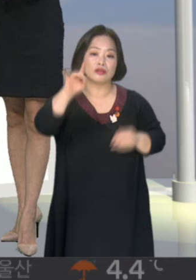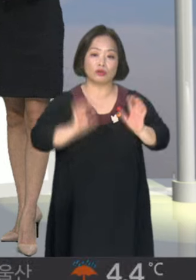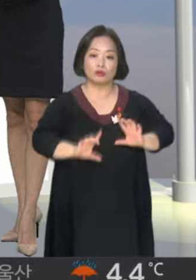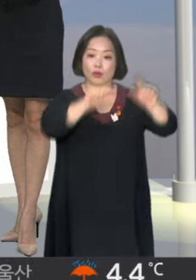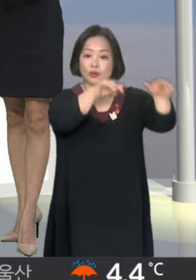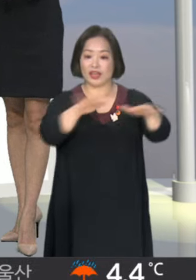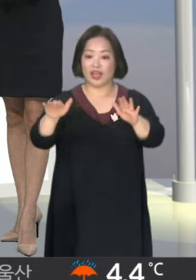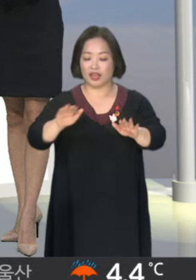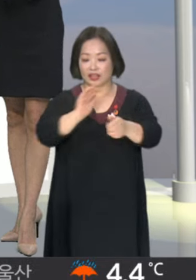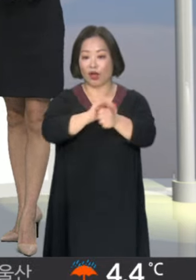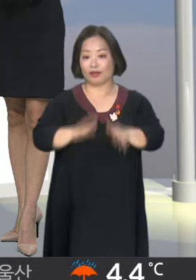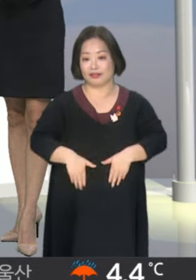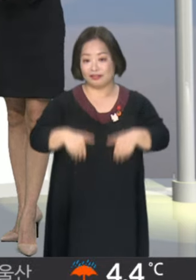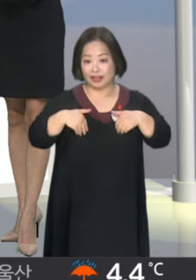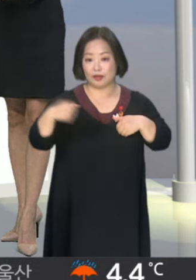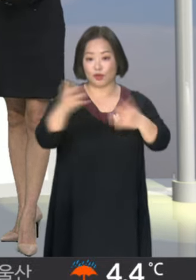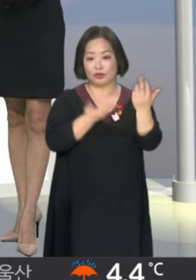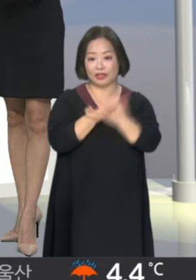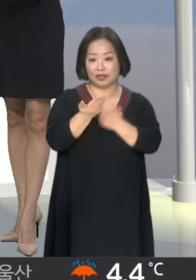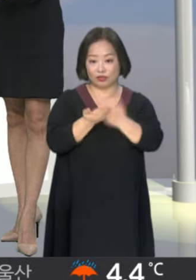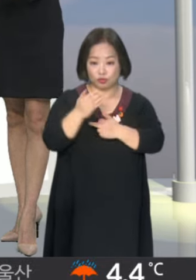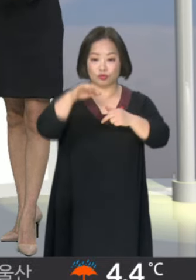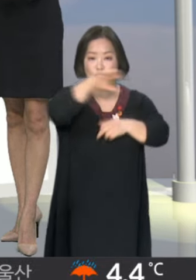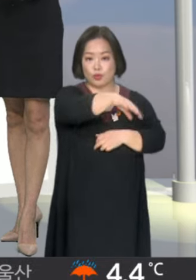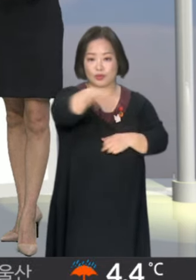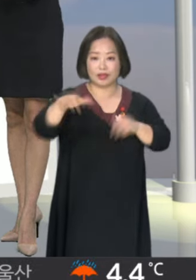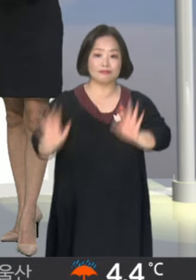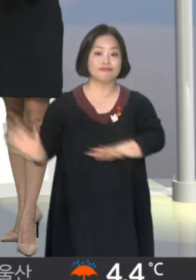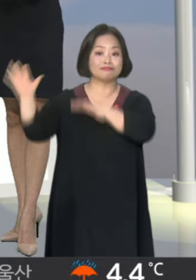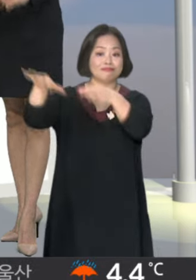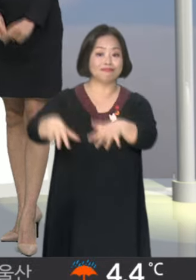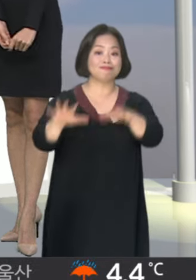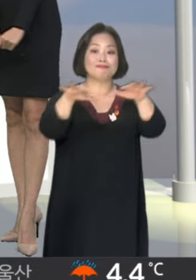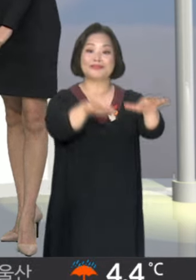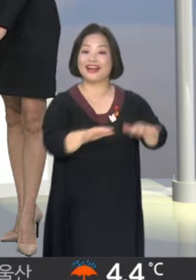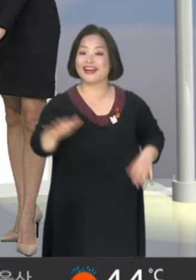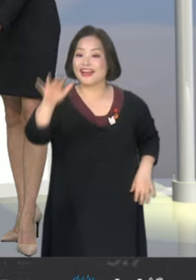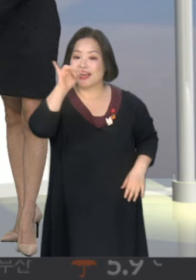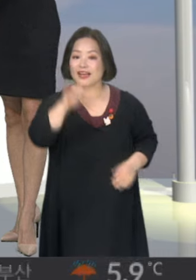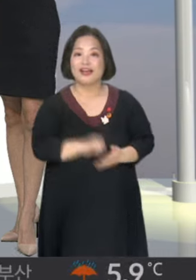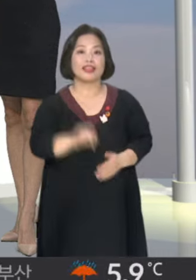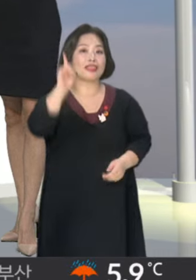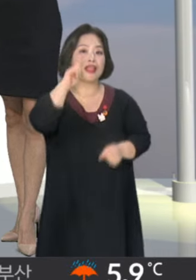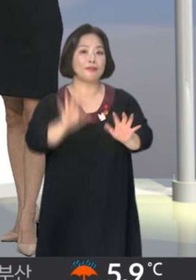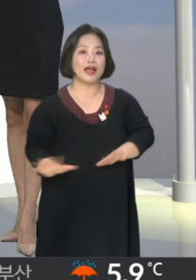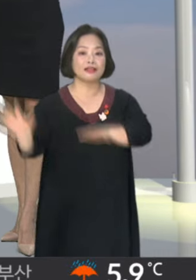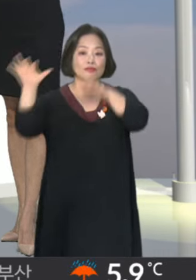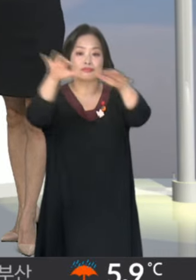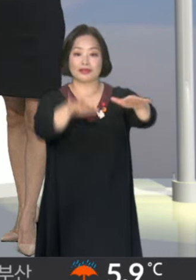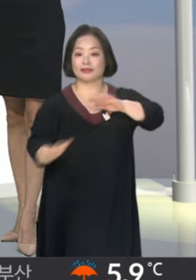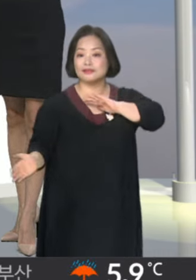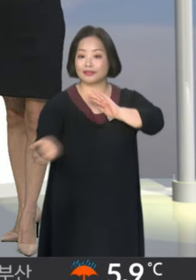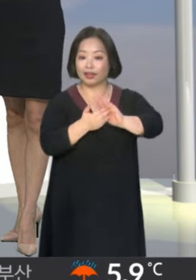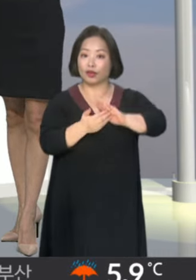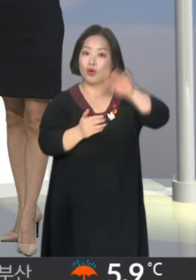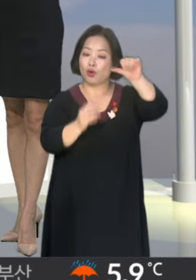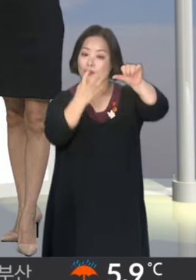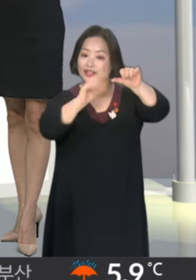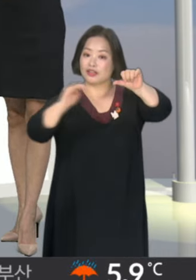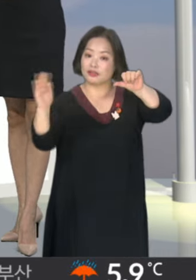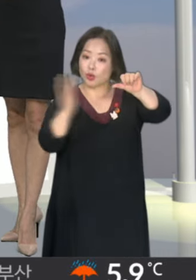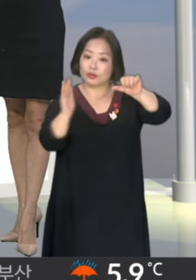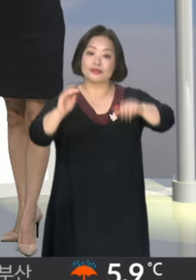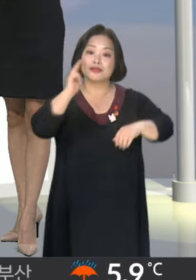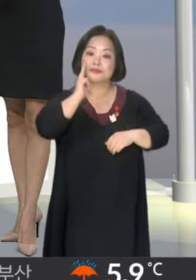동해안과 경남 남해안, 제주 해안으로는 너울성 파도가 밀려들겠습니다. 내일 바다 물결은 최고 5m 안팎까지